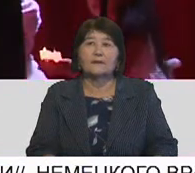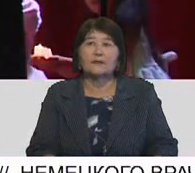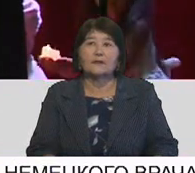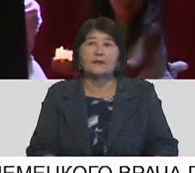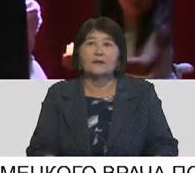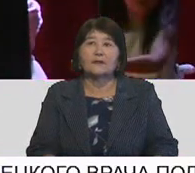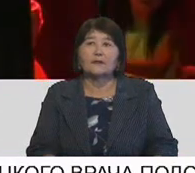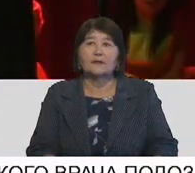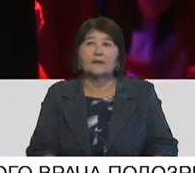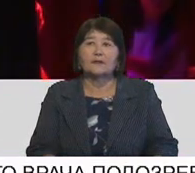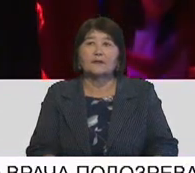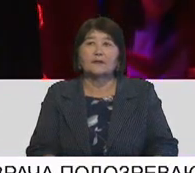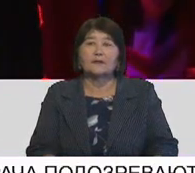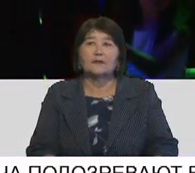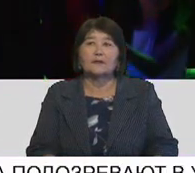понравилось.